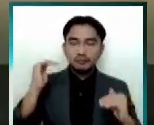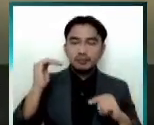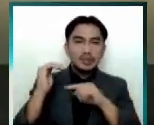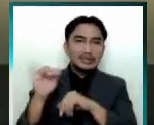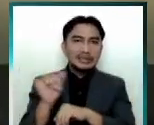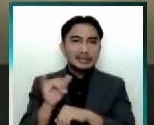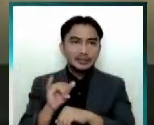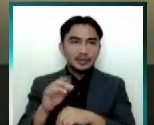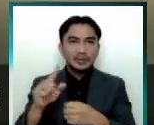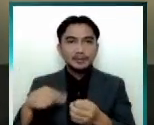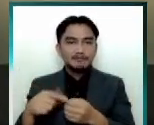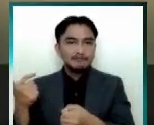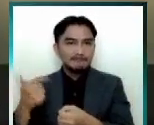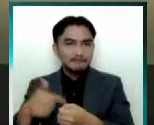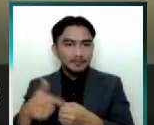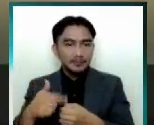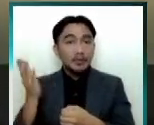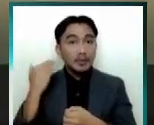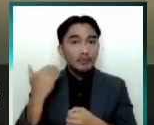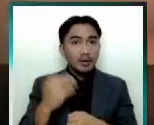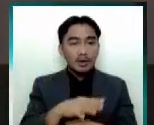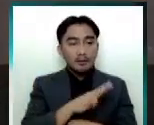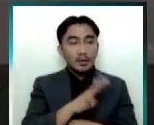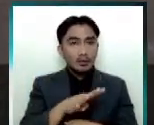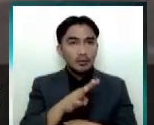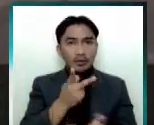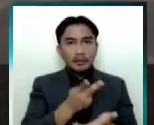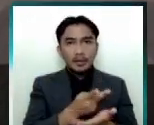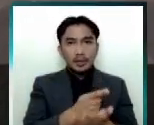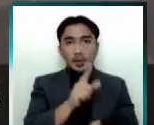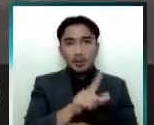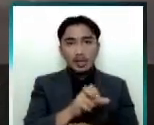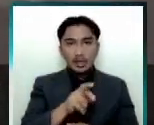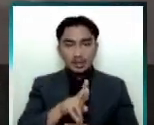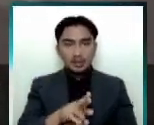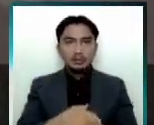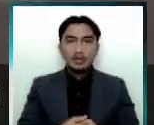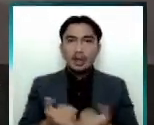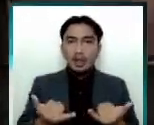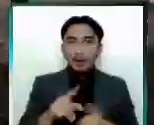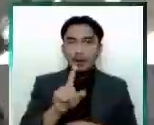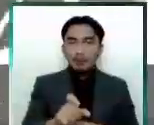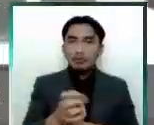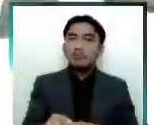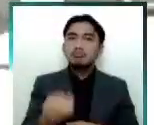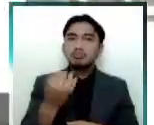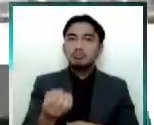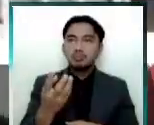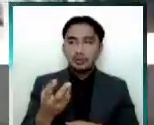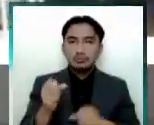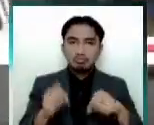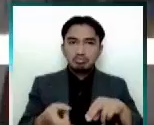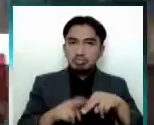level pa lang ng diesel noon was I think 44 pesos per liter. Ang tanong ay kung magkano lamang ang pwede nilang ibigay. Dahil sa isang